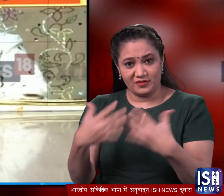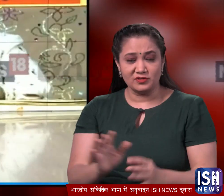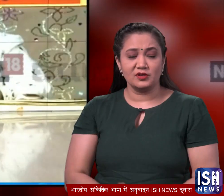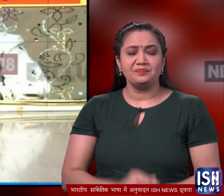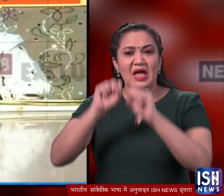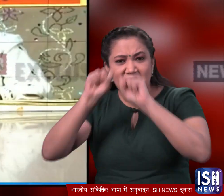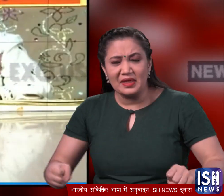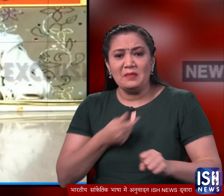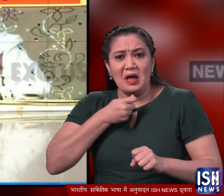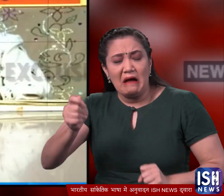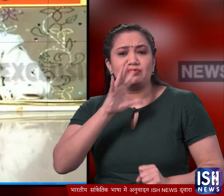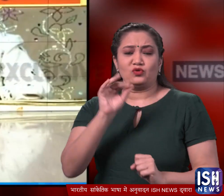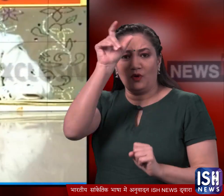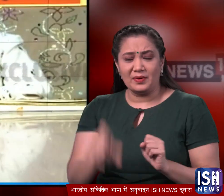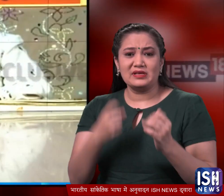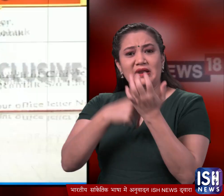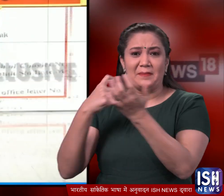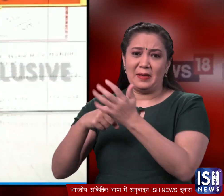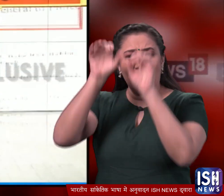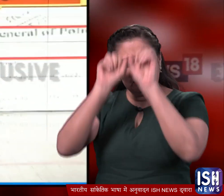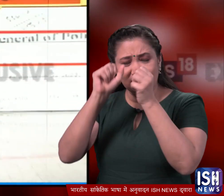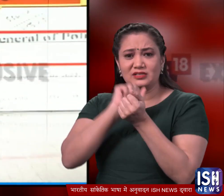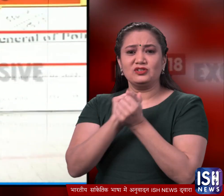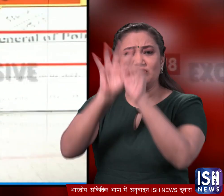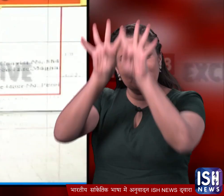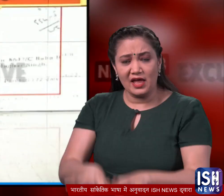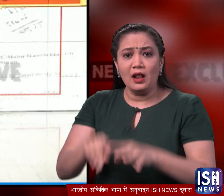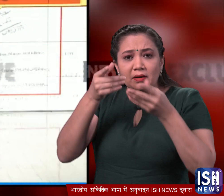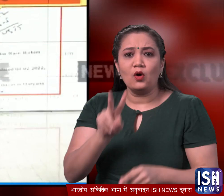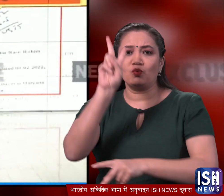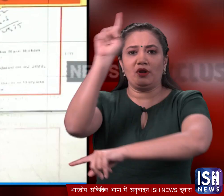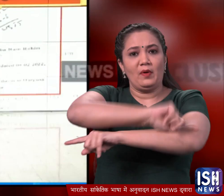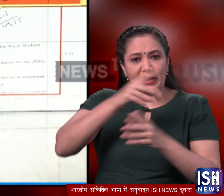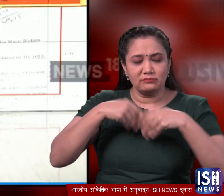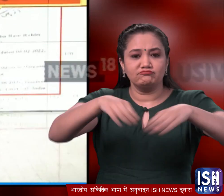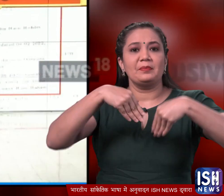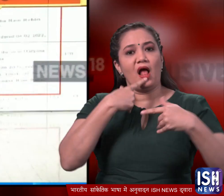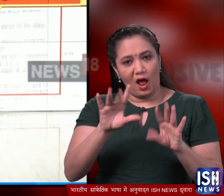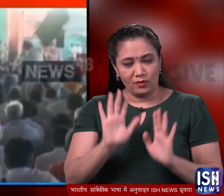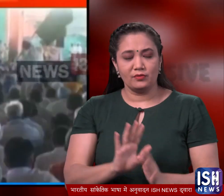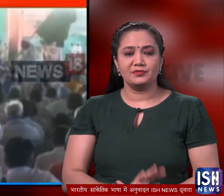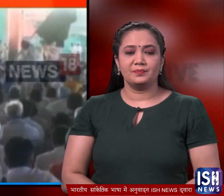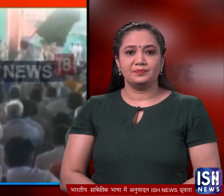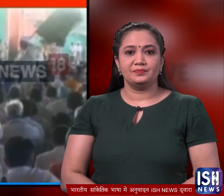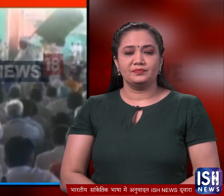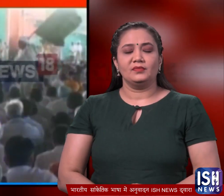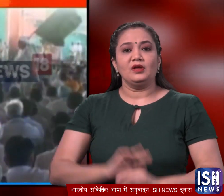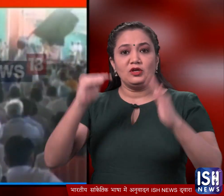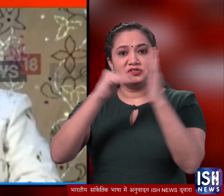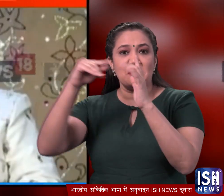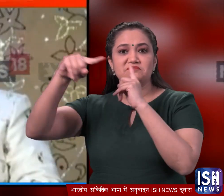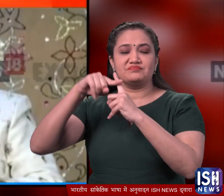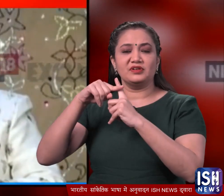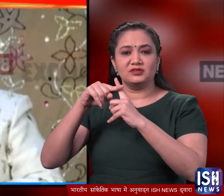गई। रेप और हत्या के केस में जेल में बंद राम रहीम 21 दिन की फरलो पर जेल से बाहर हैं, जिन्हें